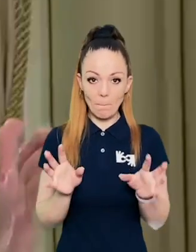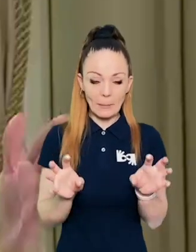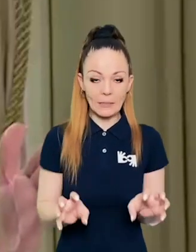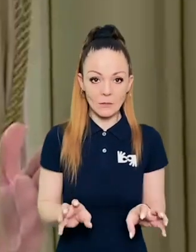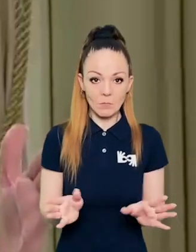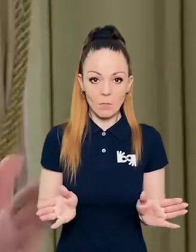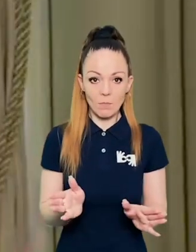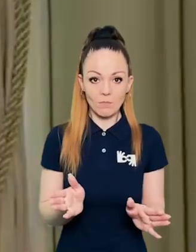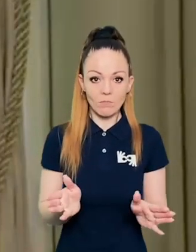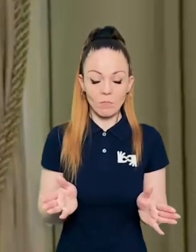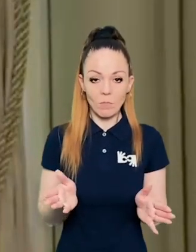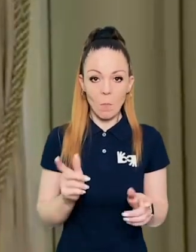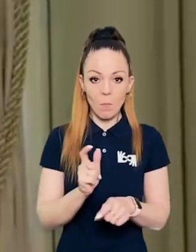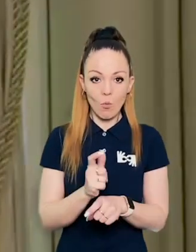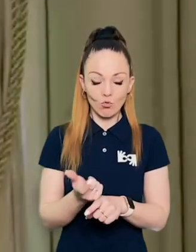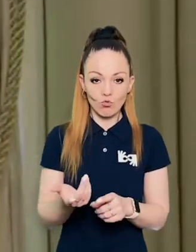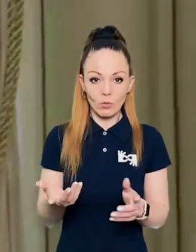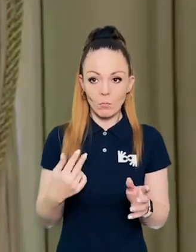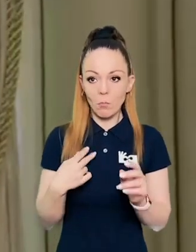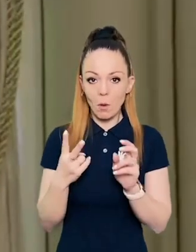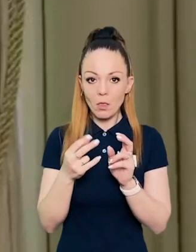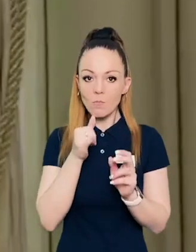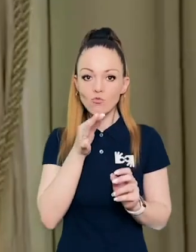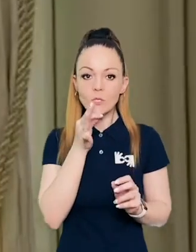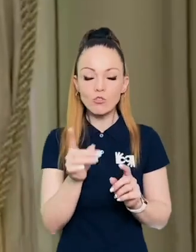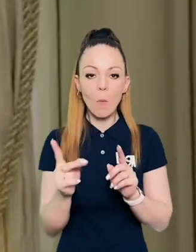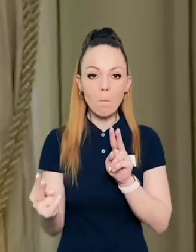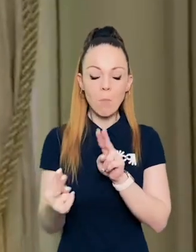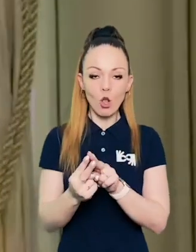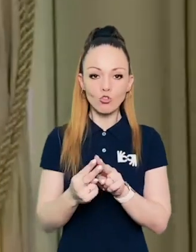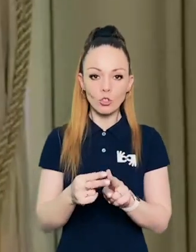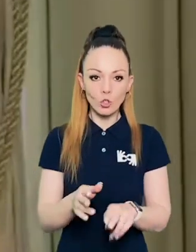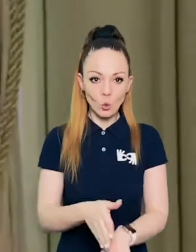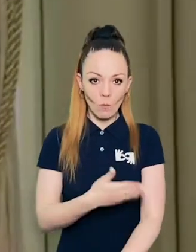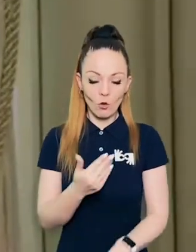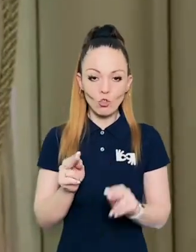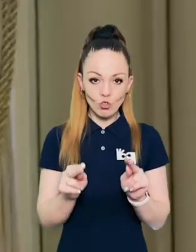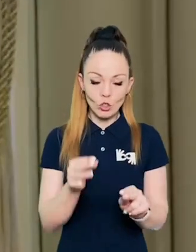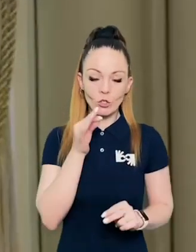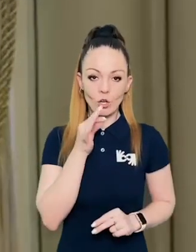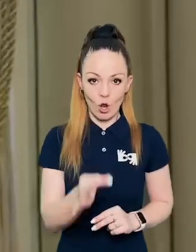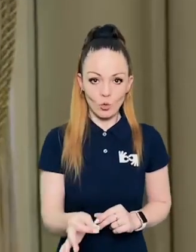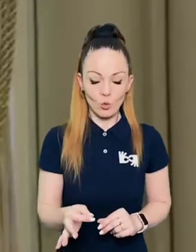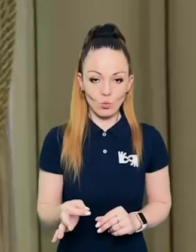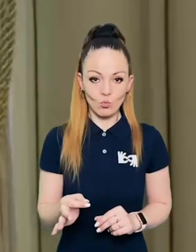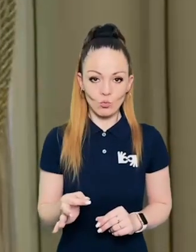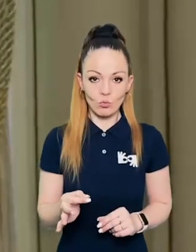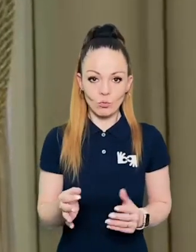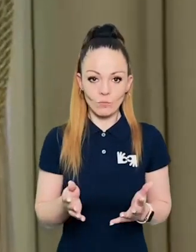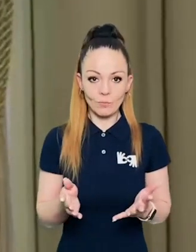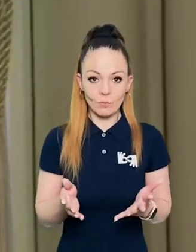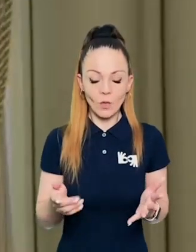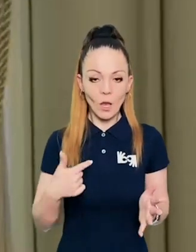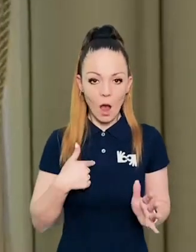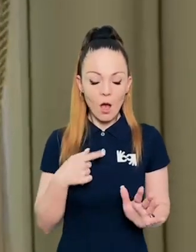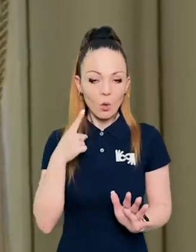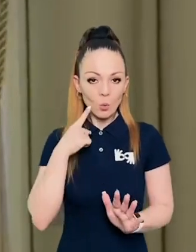пішов. В принципі, ми більше не можна сказати, що бачились довго. І, чесно кажучи,